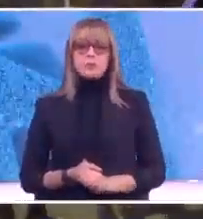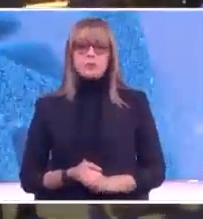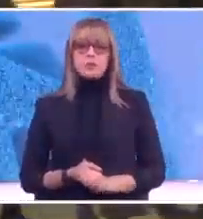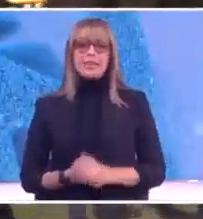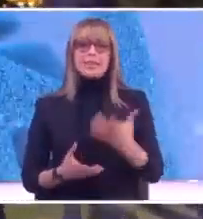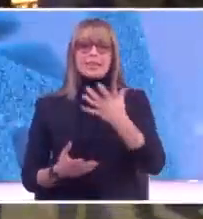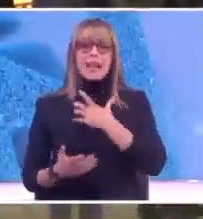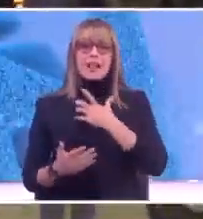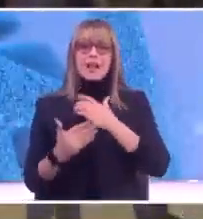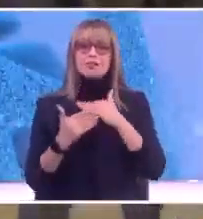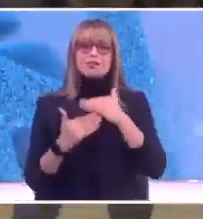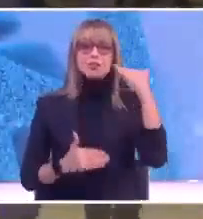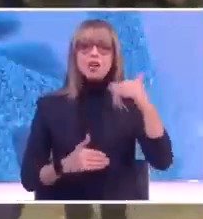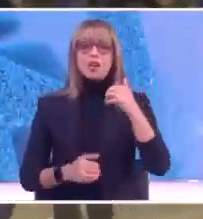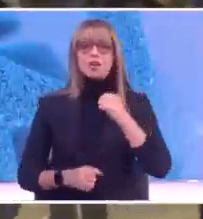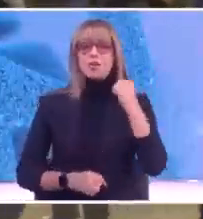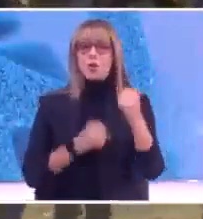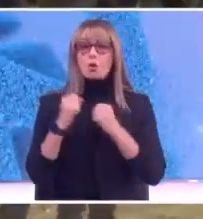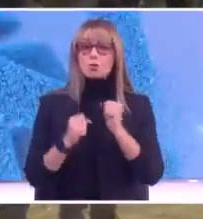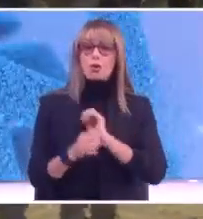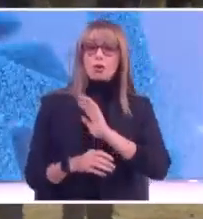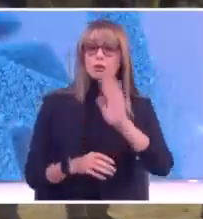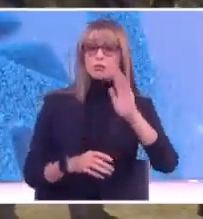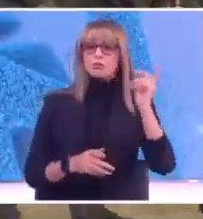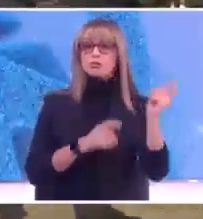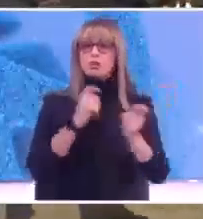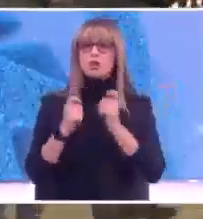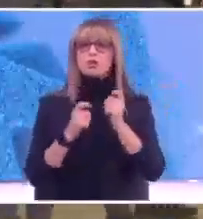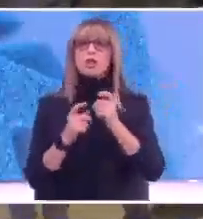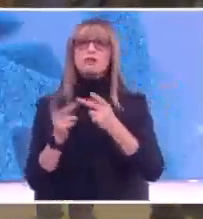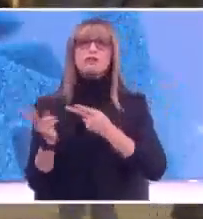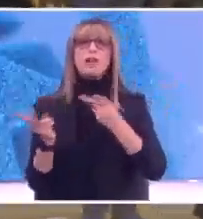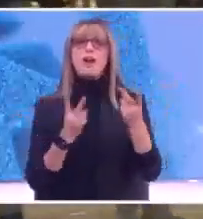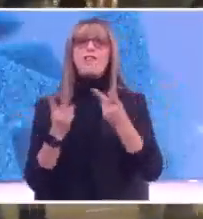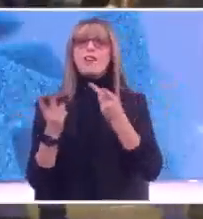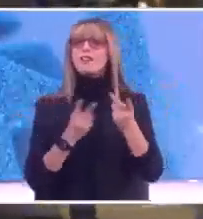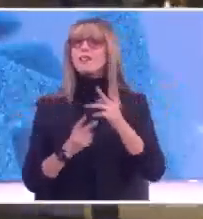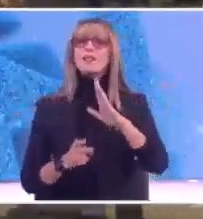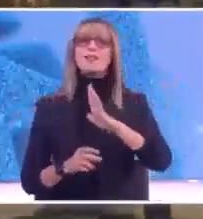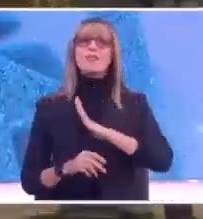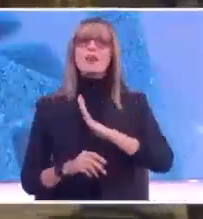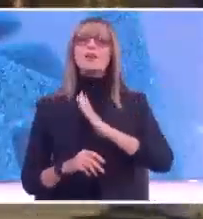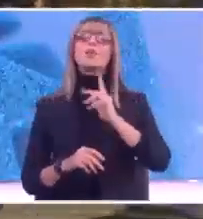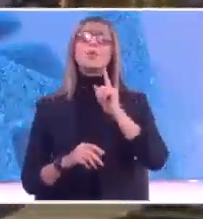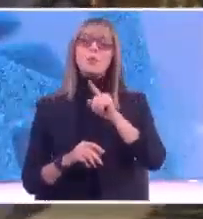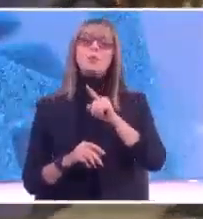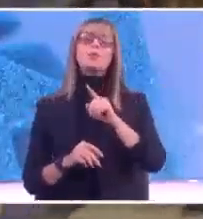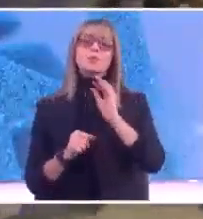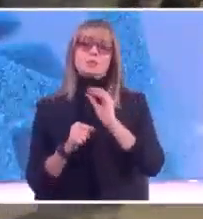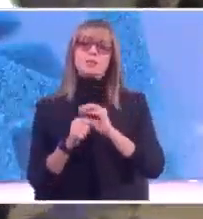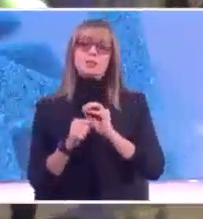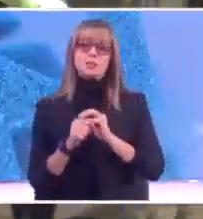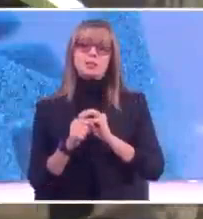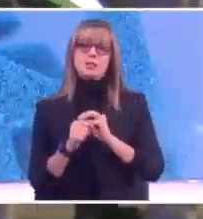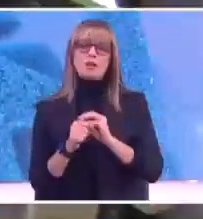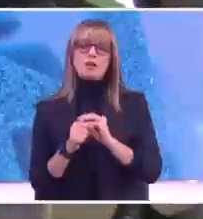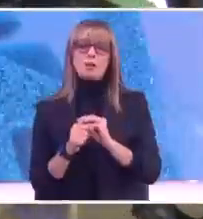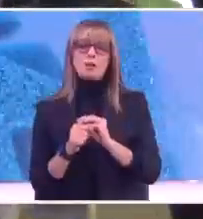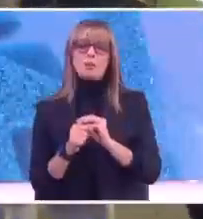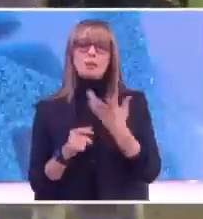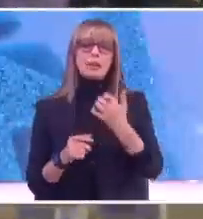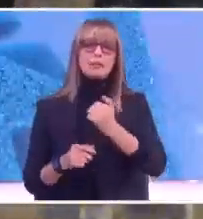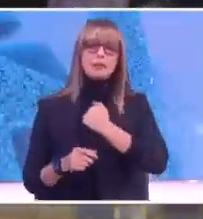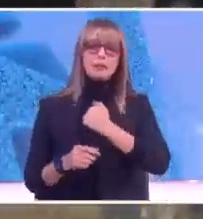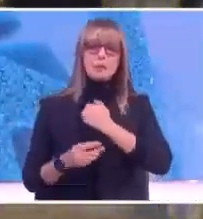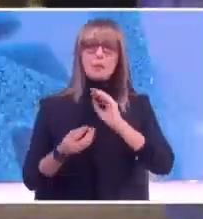kendilerini dışarı atmaya çalışan bazı davetliler vardı içeride. O anda da tabii ki